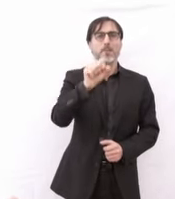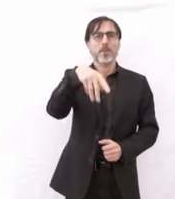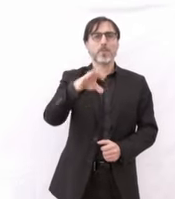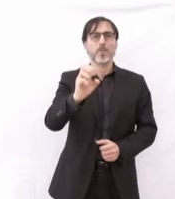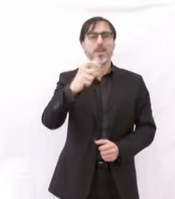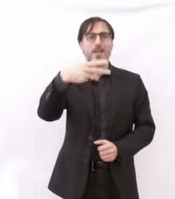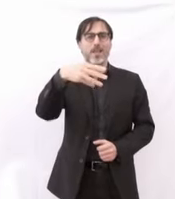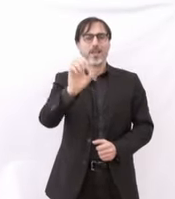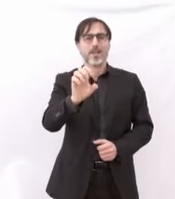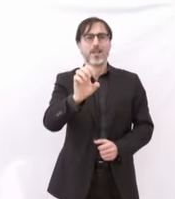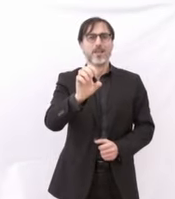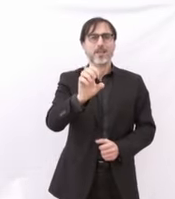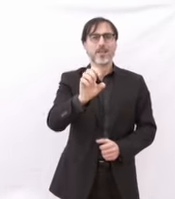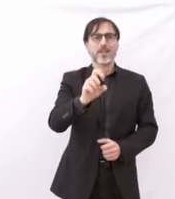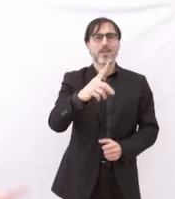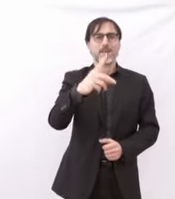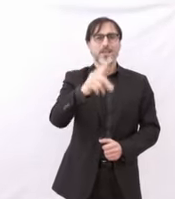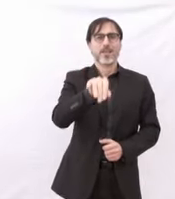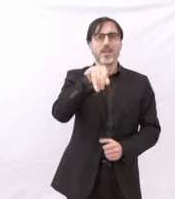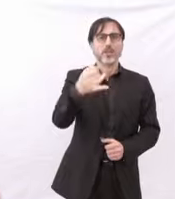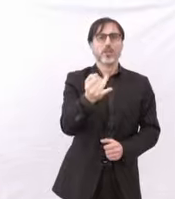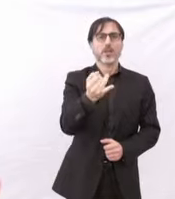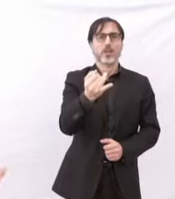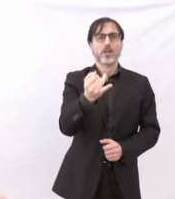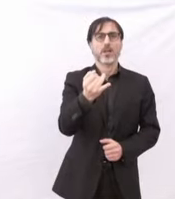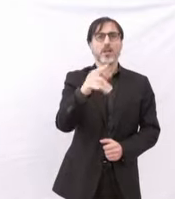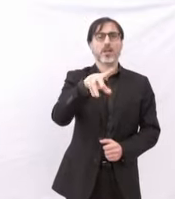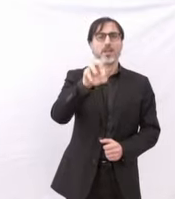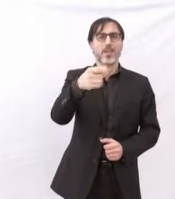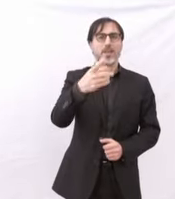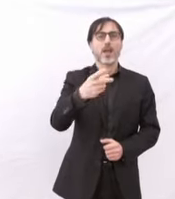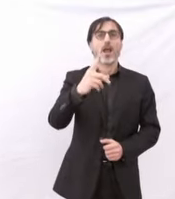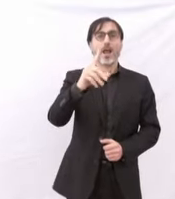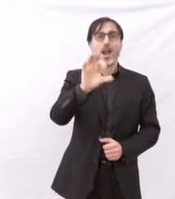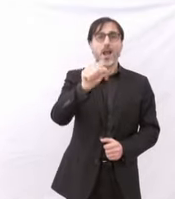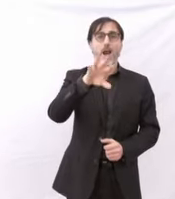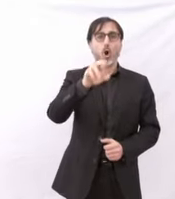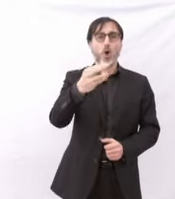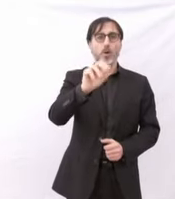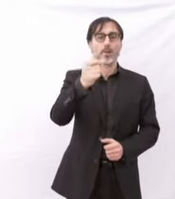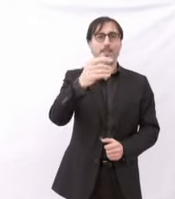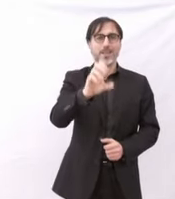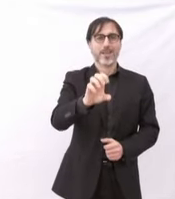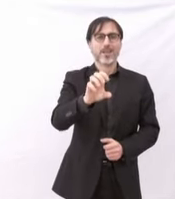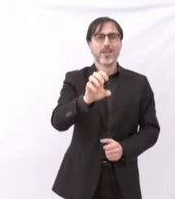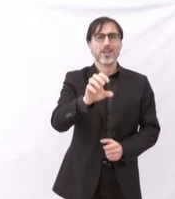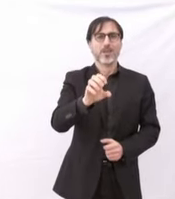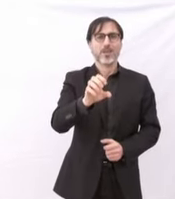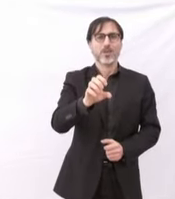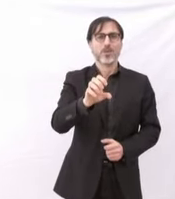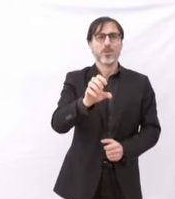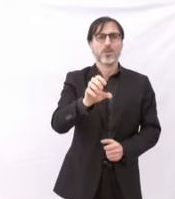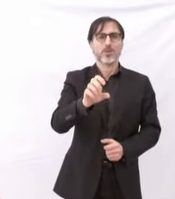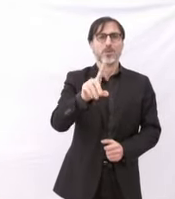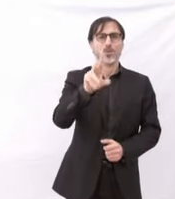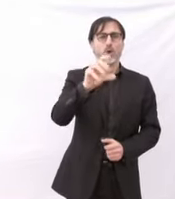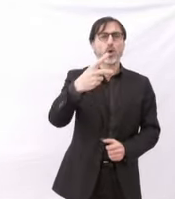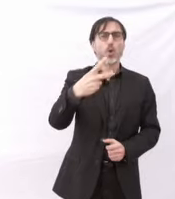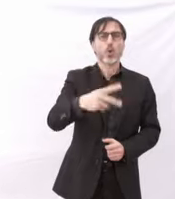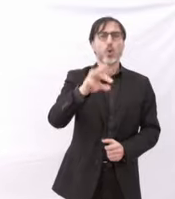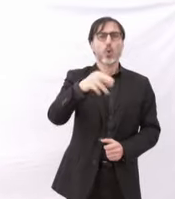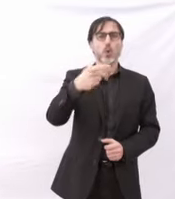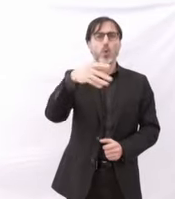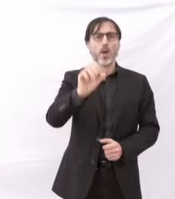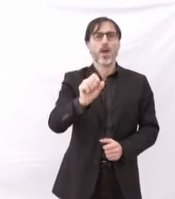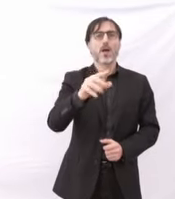Giumana Gire, Francesco Della Corte, Luc Nkuglula, Marielle